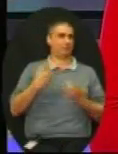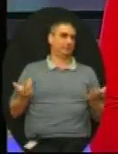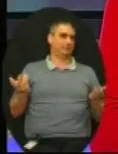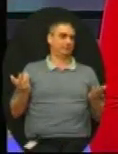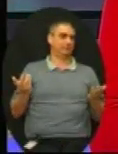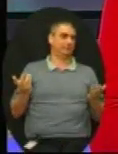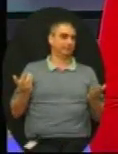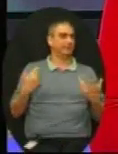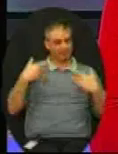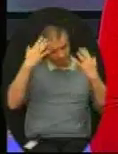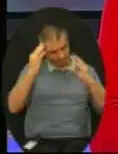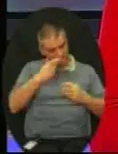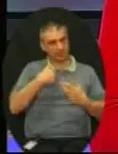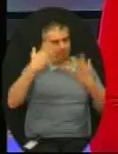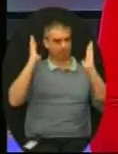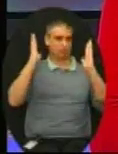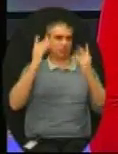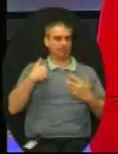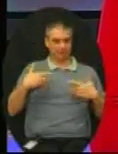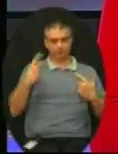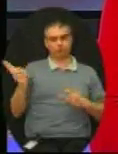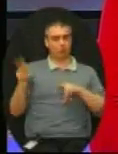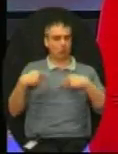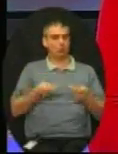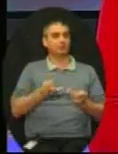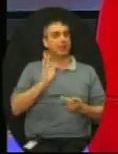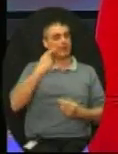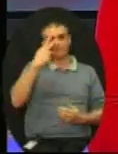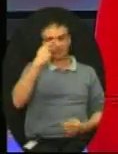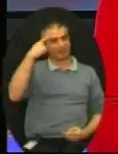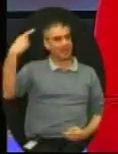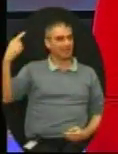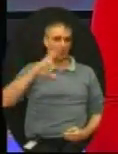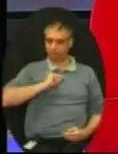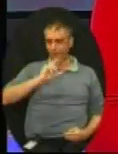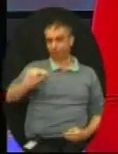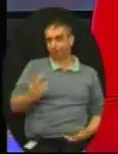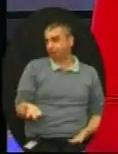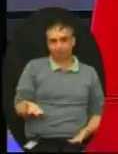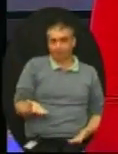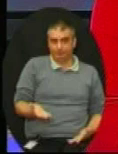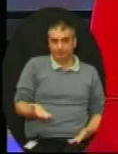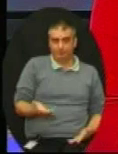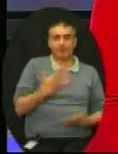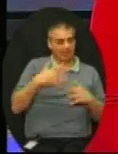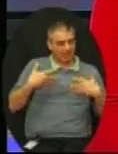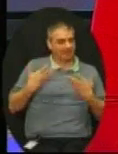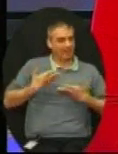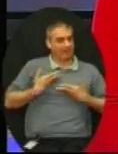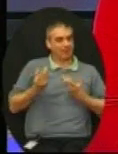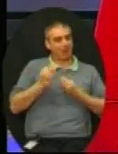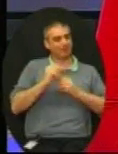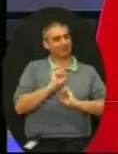ואני מכבדת אותו, מעריכה אותו, ואני שמחה שהוא חוזר, כי גם אידיאולוגית אנחנו מאוד דומים, וזה... כיף לקבל